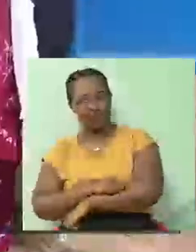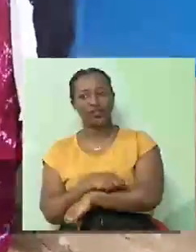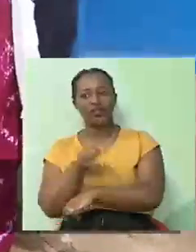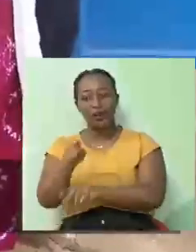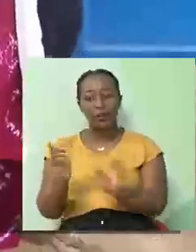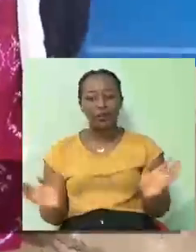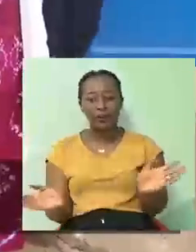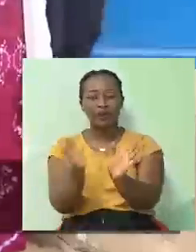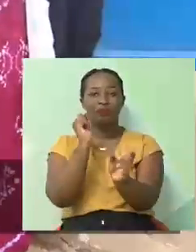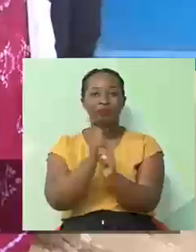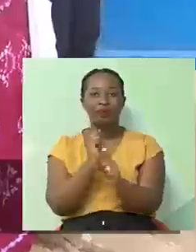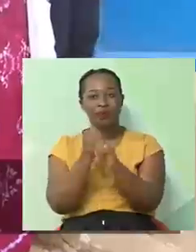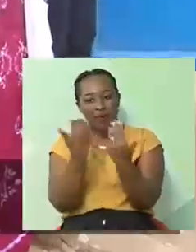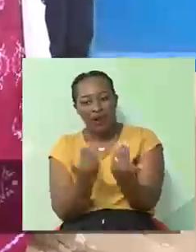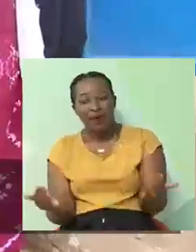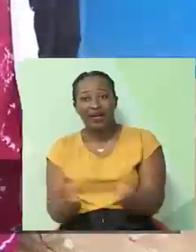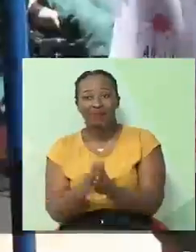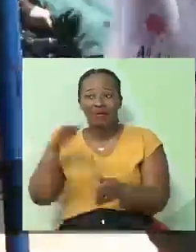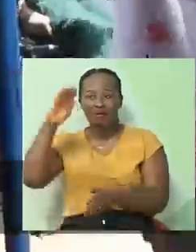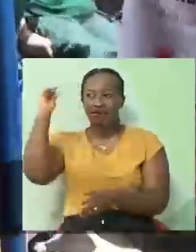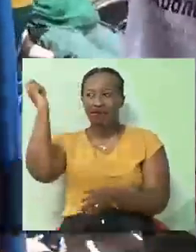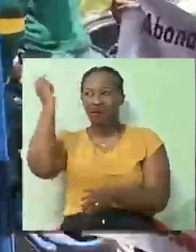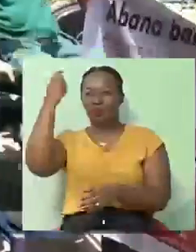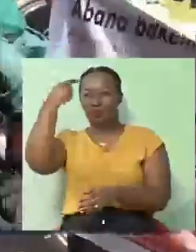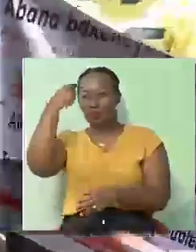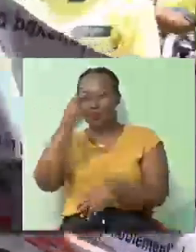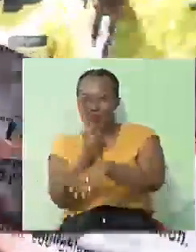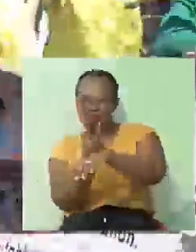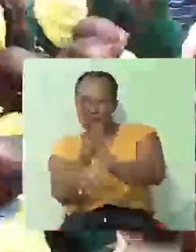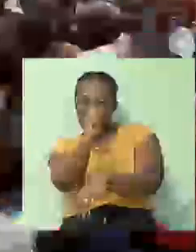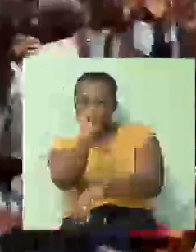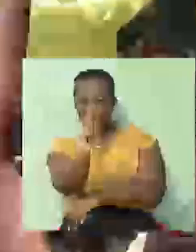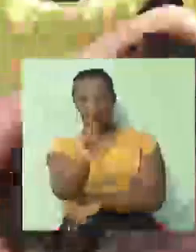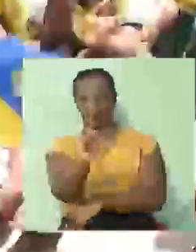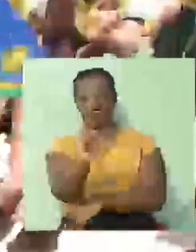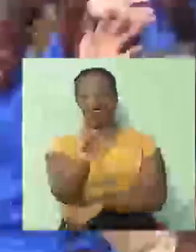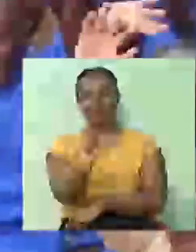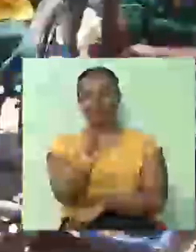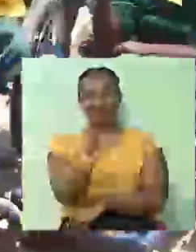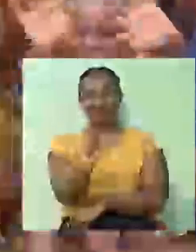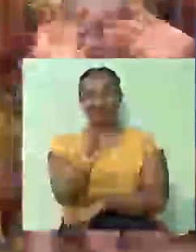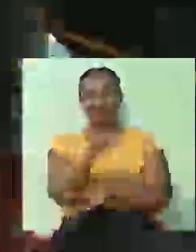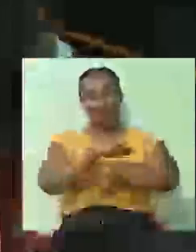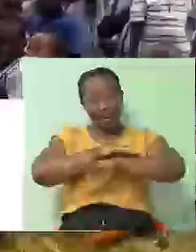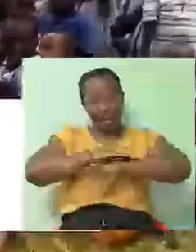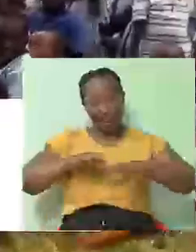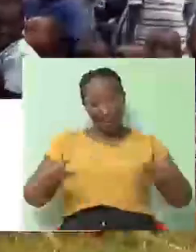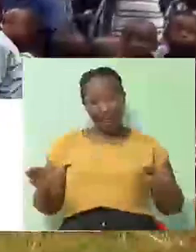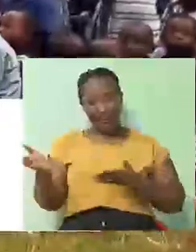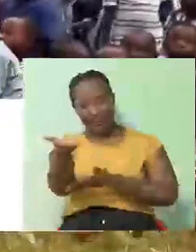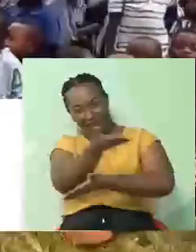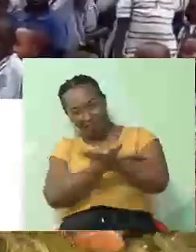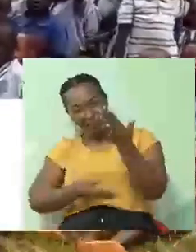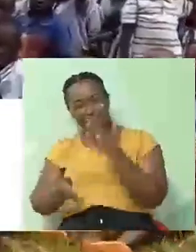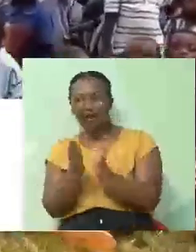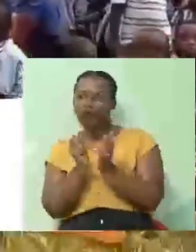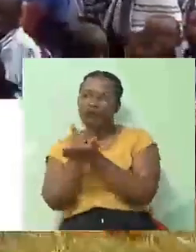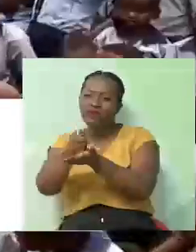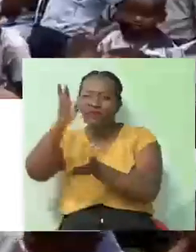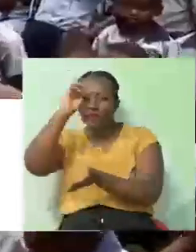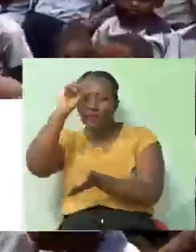ishuri ubu bukangurambaga bukorwa abana n'abantu bakuru bavuza inzogera mu gihe cy'umunota hanyuma hagakurikiraho